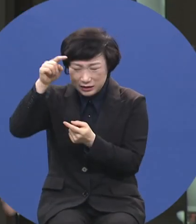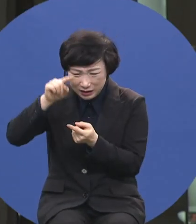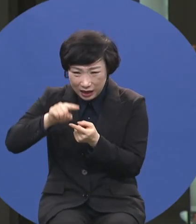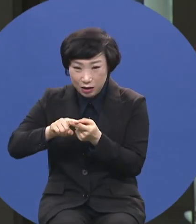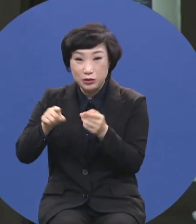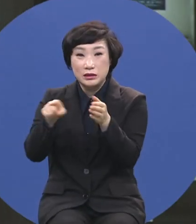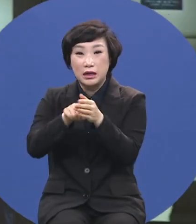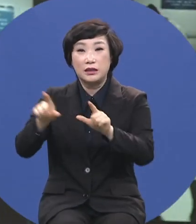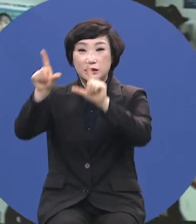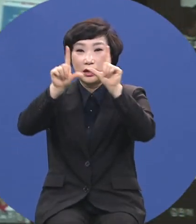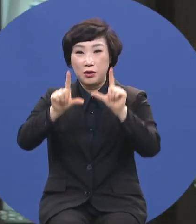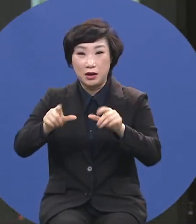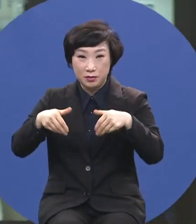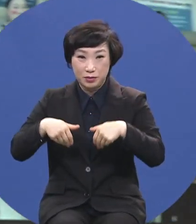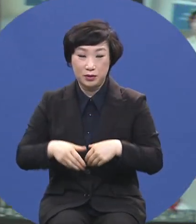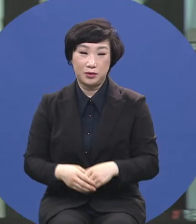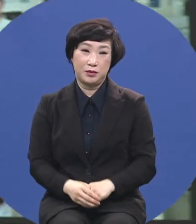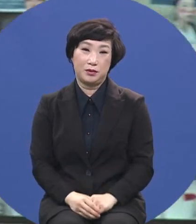대로 신앙생활해서